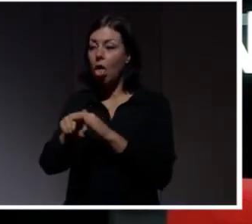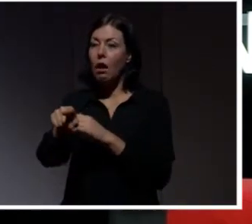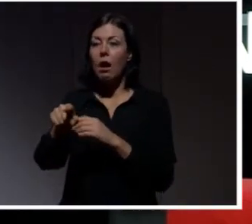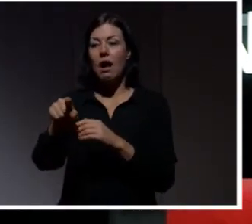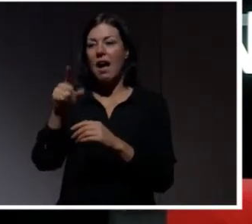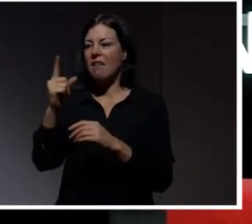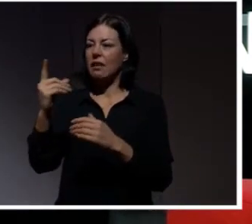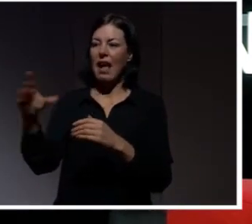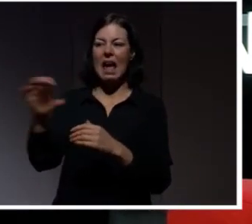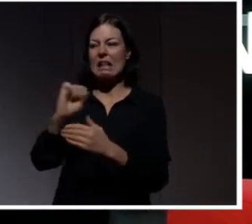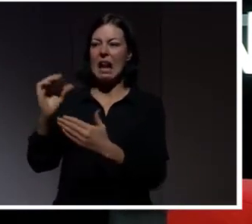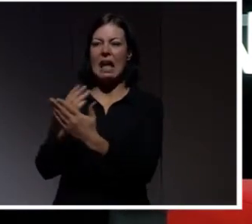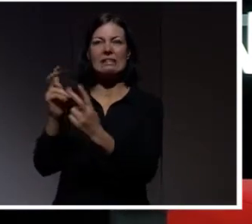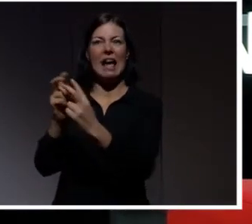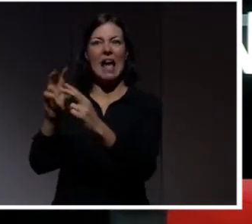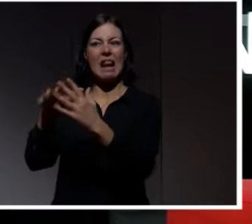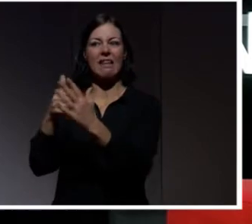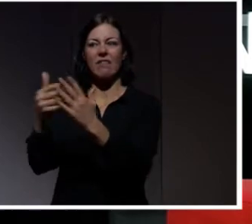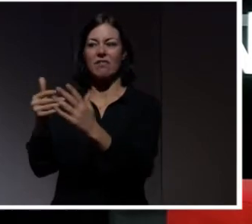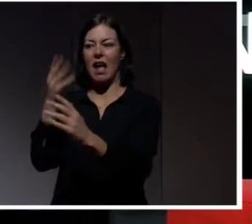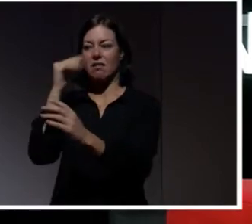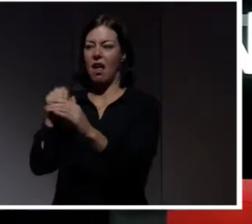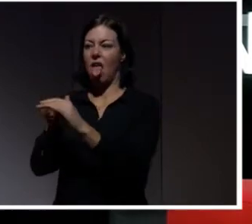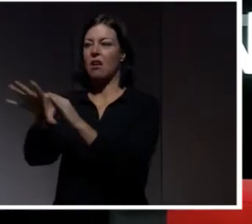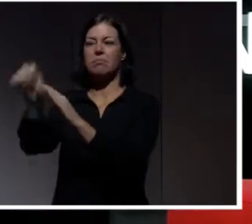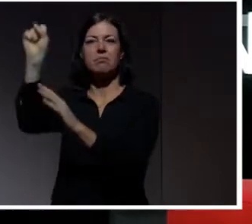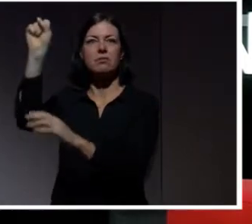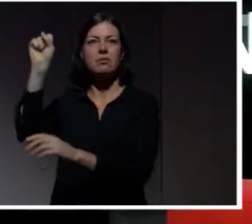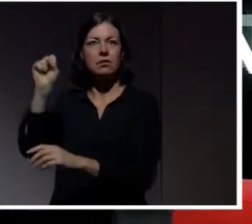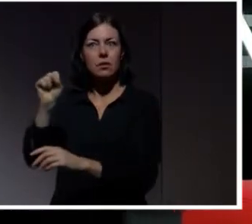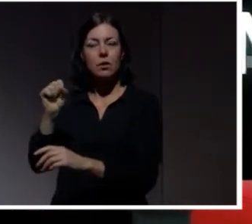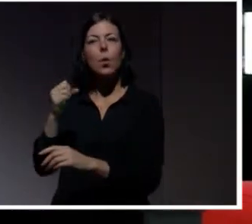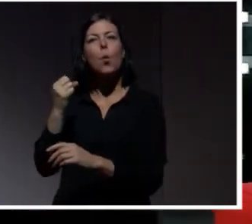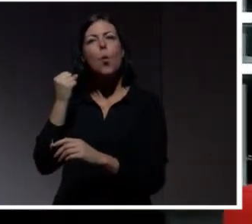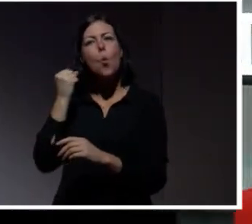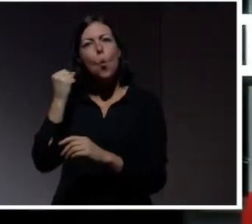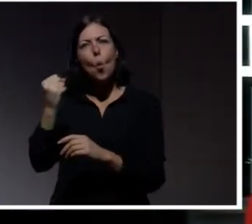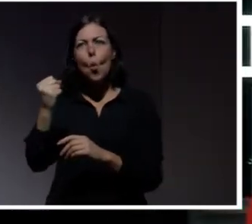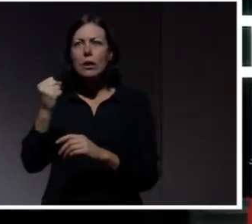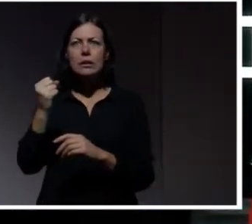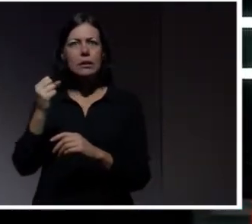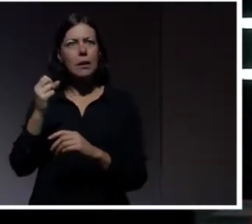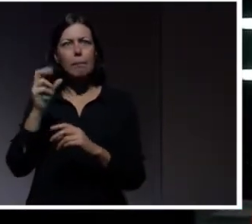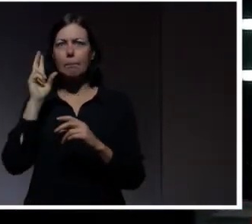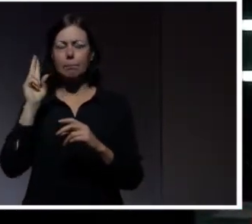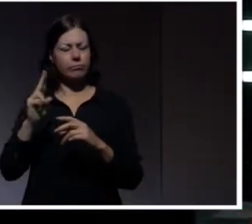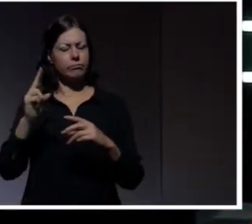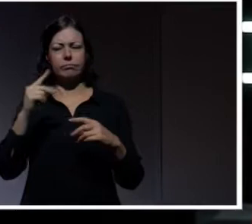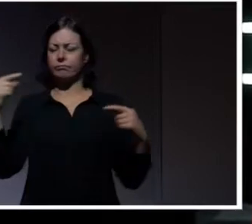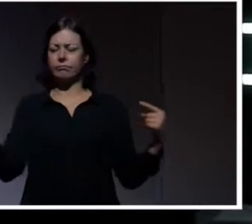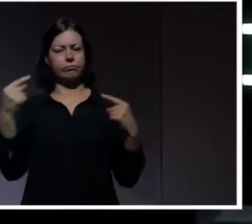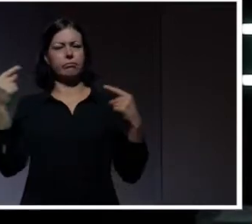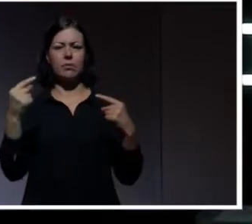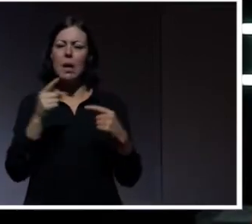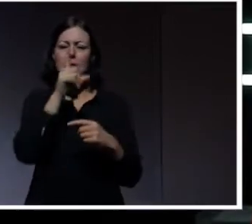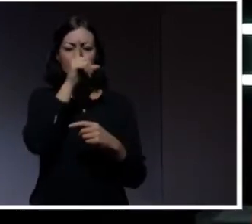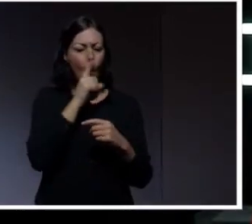lands elnät. Med väldigt små resurser. Hotet har blivit väldigt asymmetriskt. Och tänk er då att vi